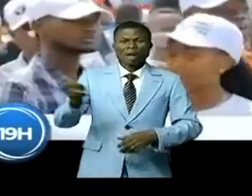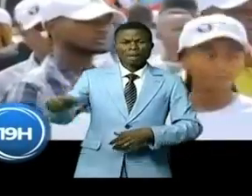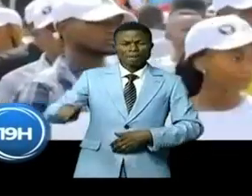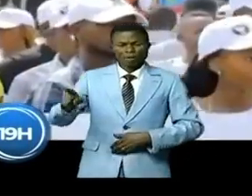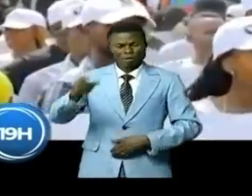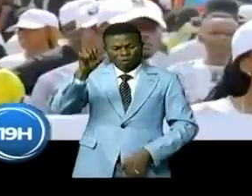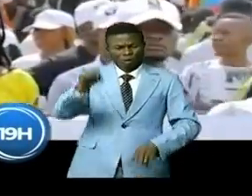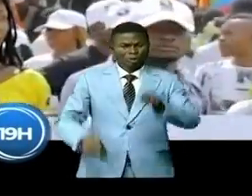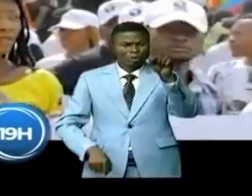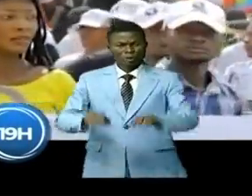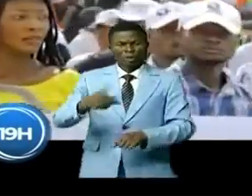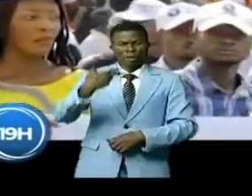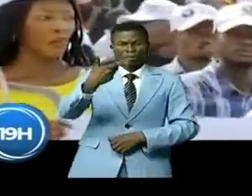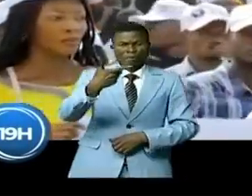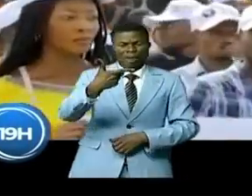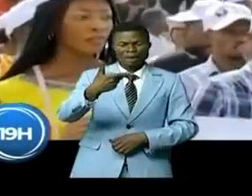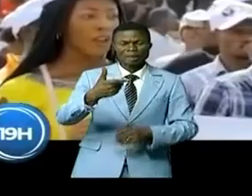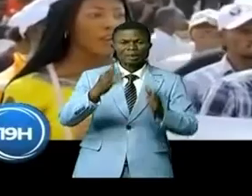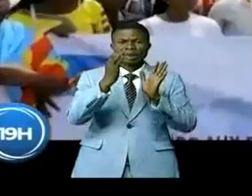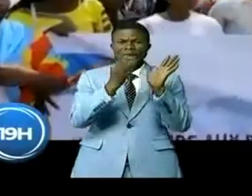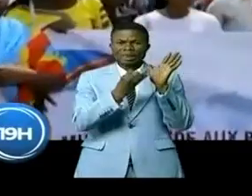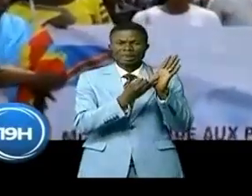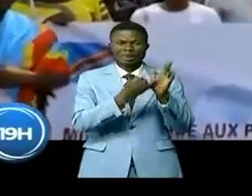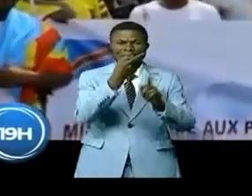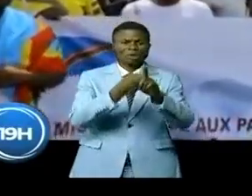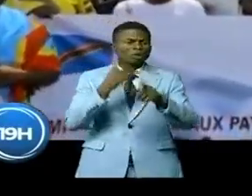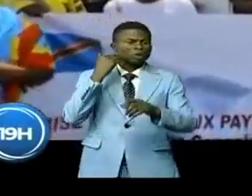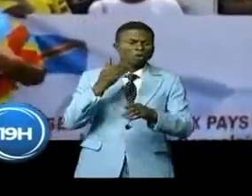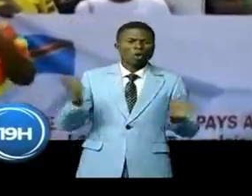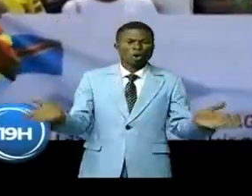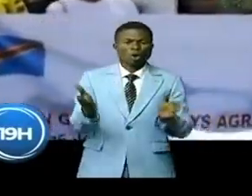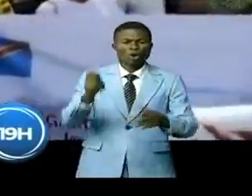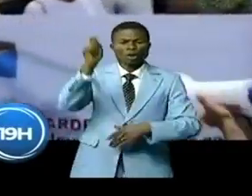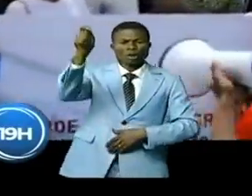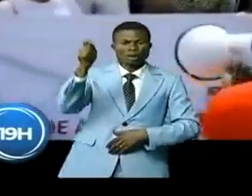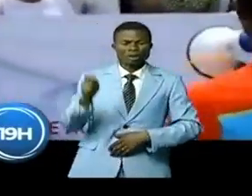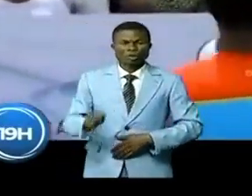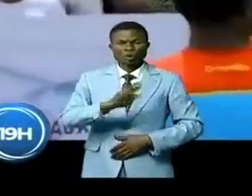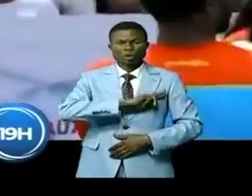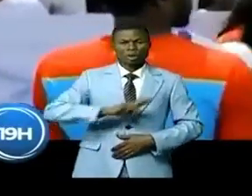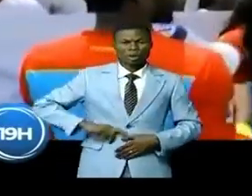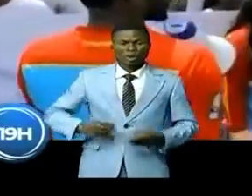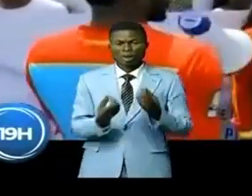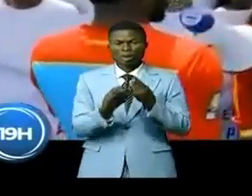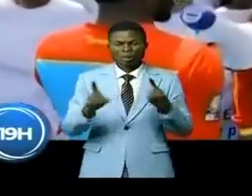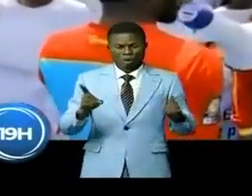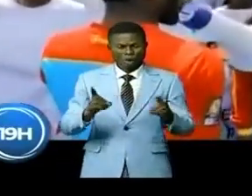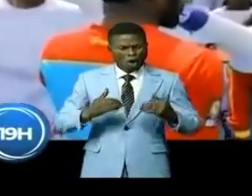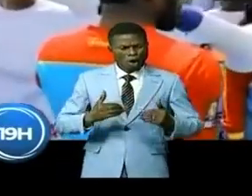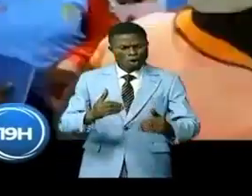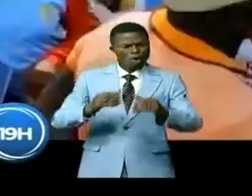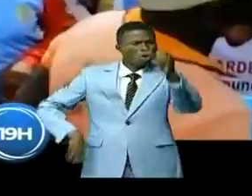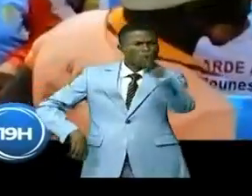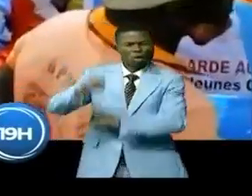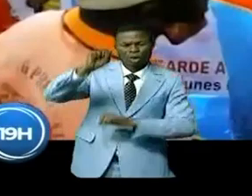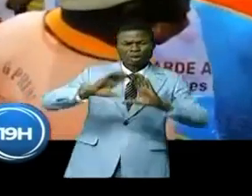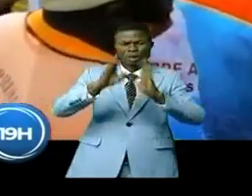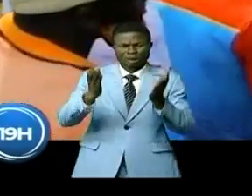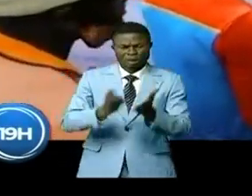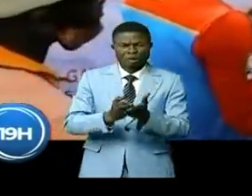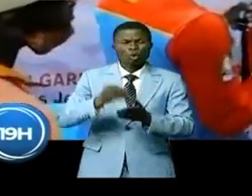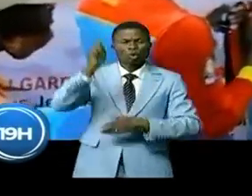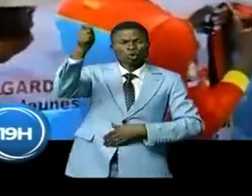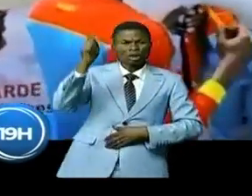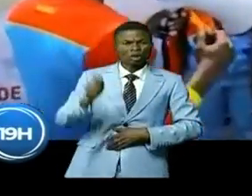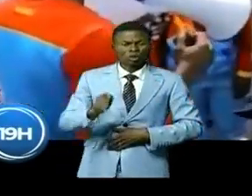marché le mardi 7 juin à Bounia pour encourager le vaillant élément de FARDC à venir à bout des groupes armés locaux et étrangers